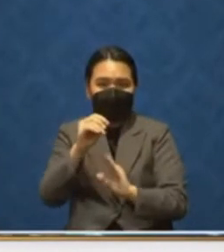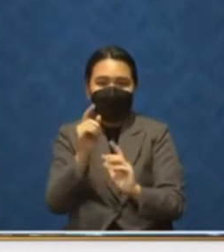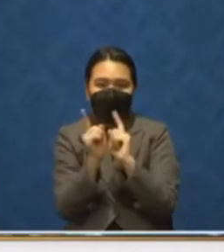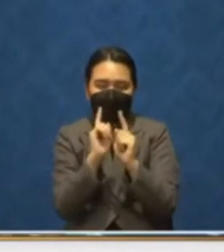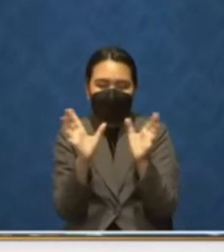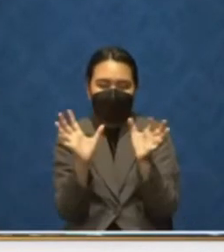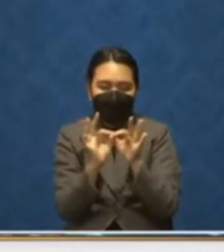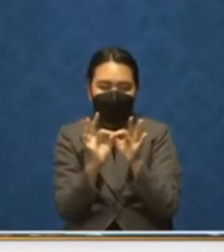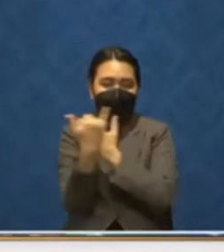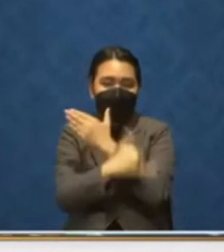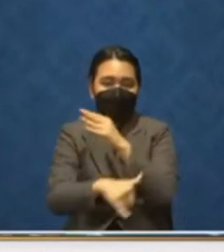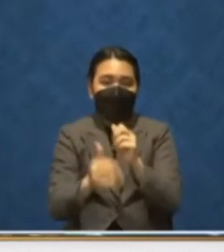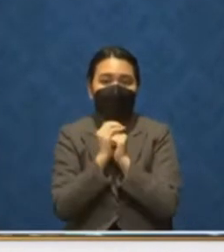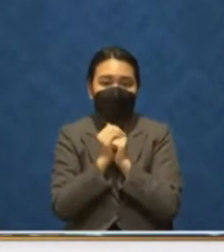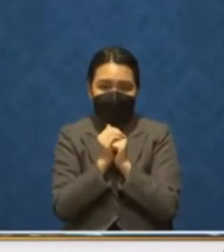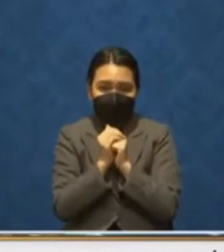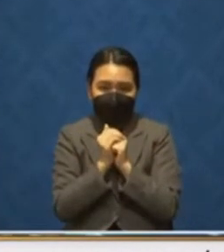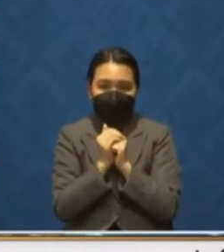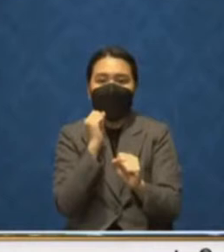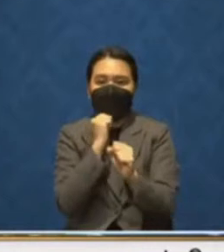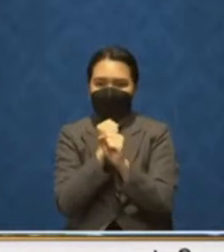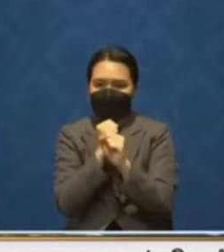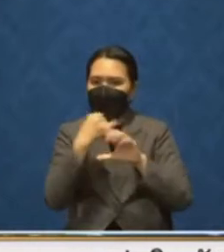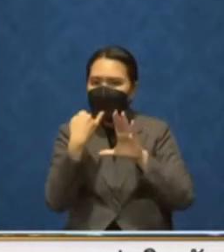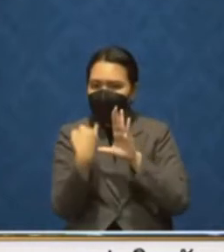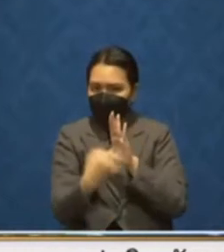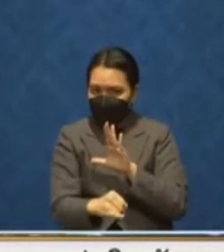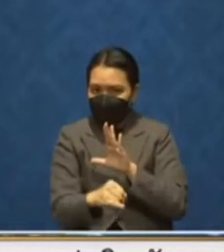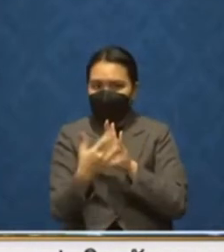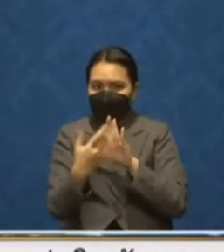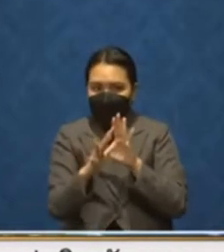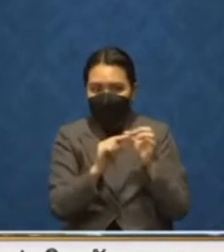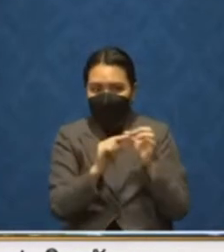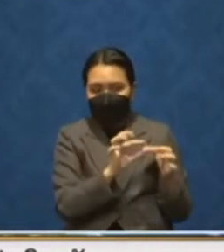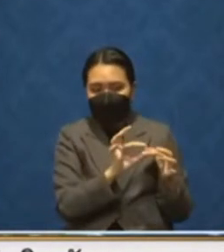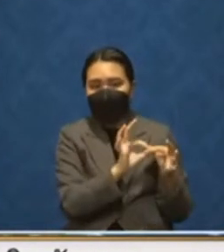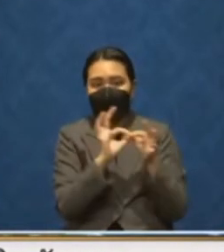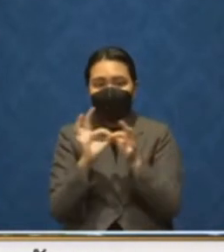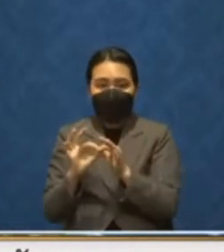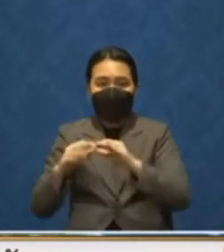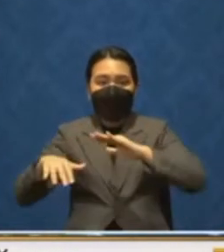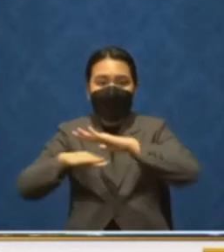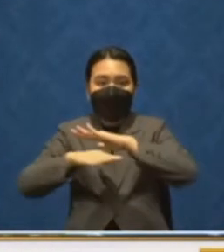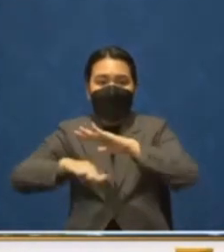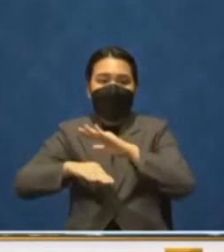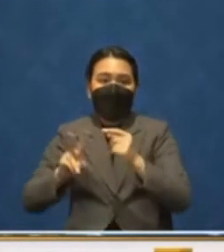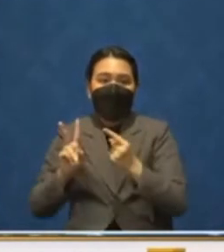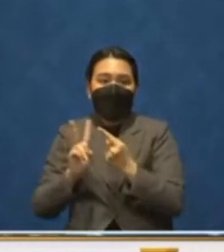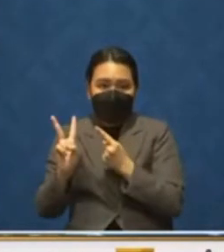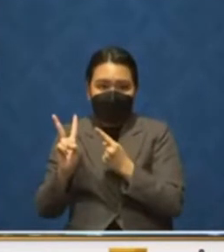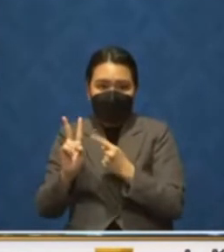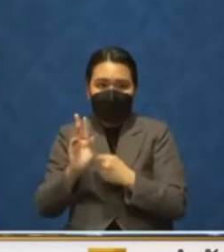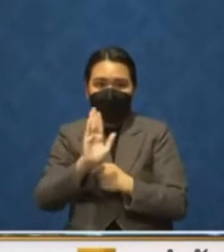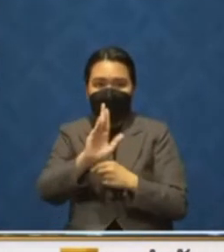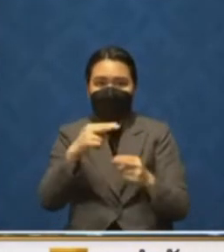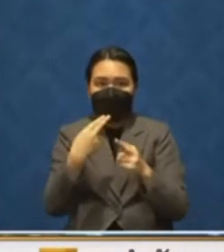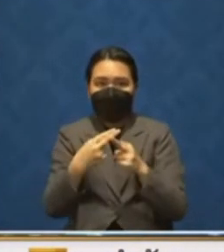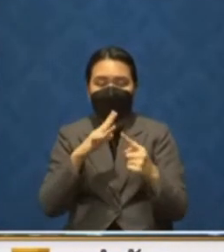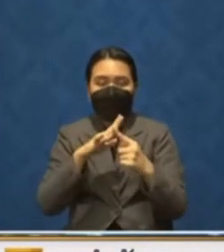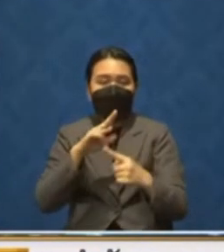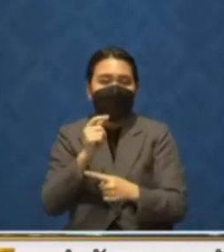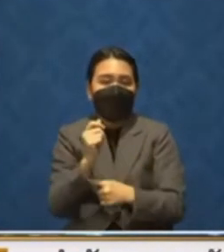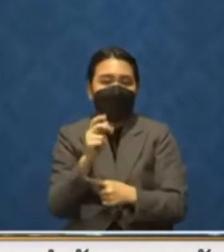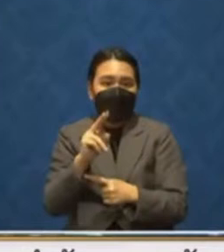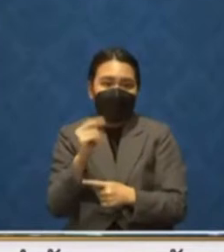ซึ่งตรงนี้มีความผิดจะทำให้ความผิดนี้มาสู่หลักฐานอันที่สองก็คือหลักฐานที่ทำให้คุณเอ็นเตอรนี่เล็กซึ่งจริงๆแล้วตอนนั้นเขาเป็น